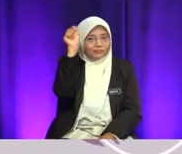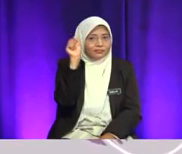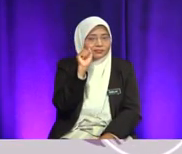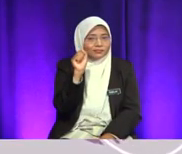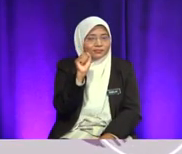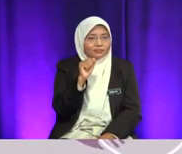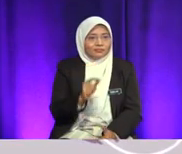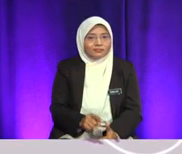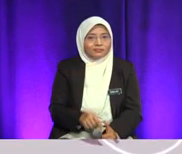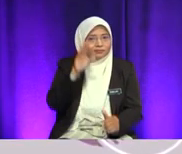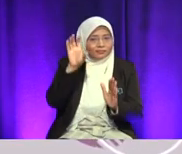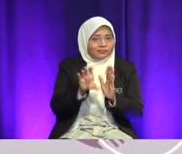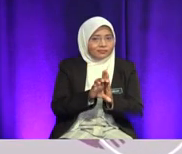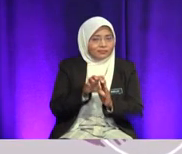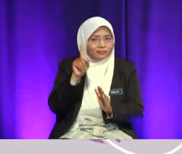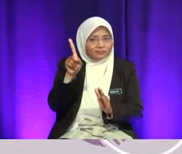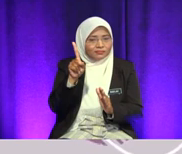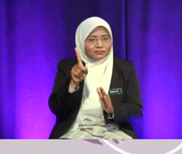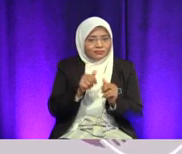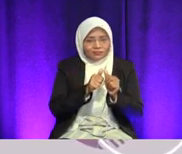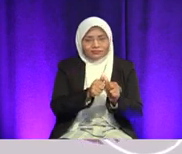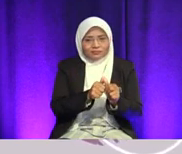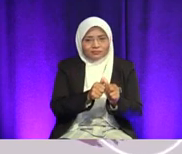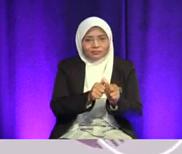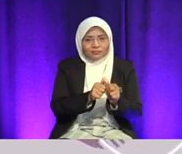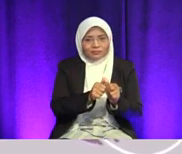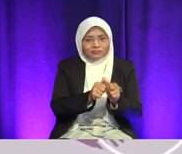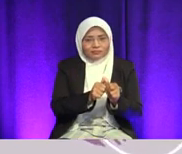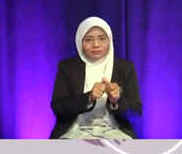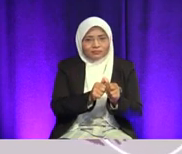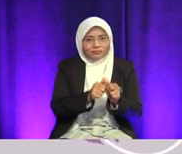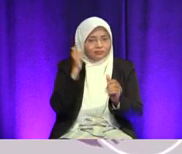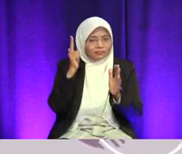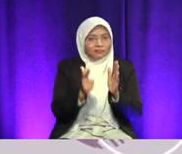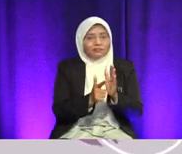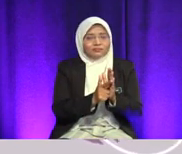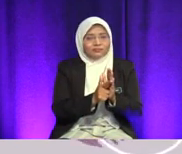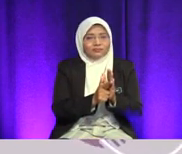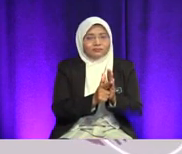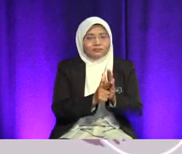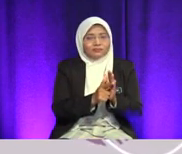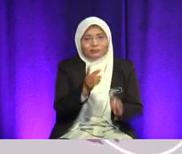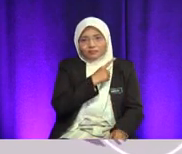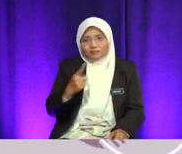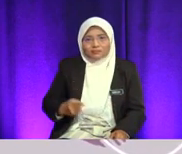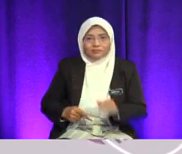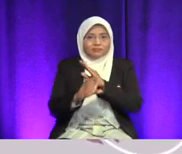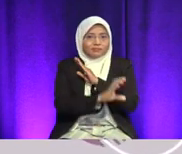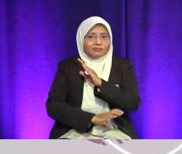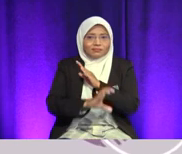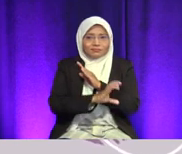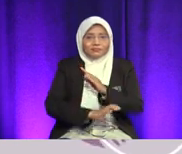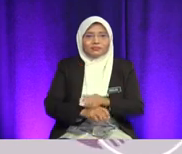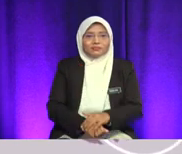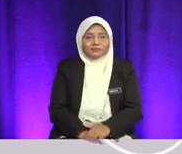karena satu merujuk kepada lambang kedaulatan negara Indonesia sejak mencapai kemerdekaan Pada 31